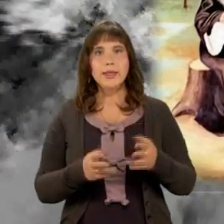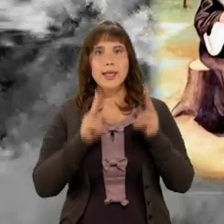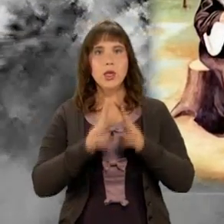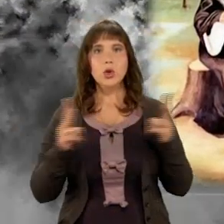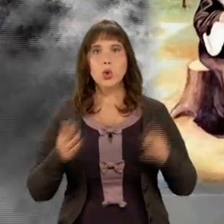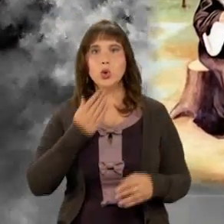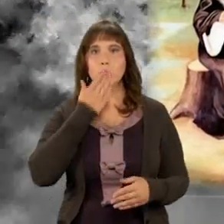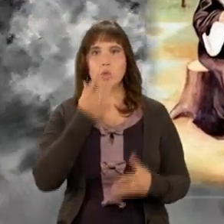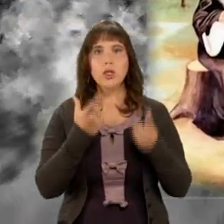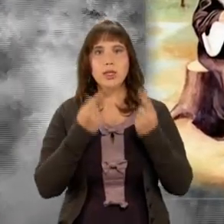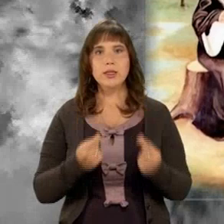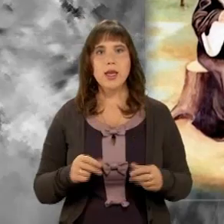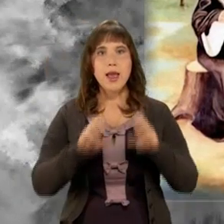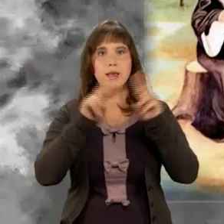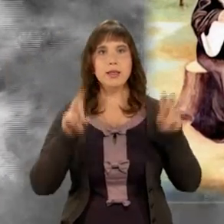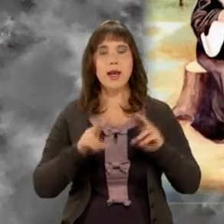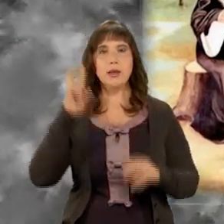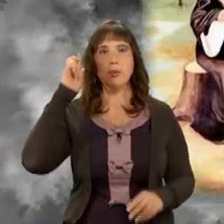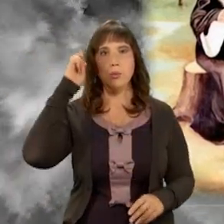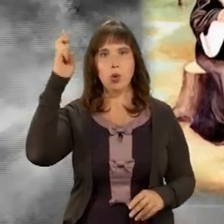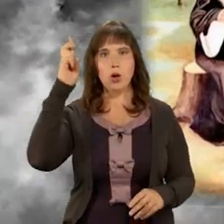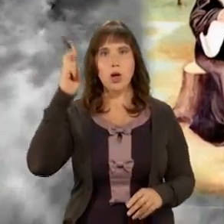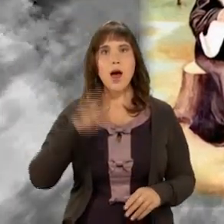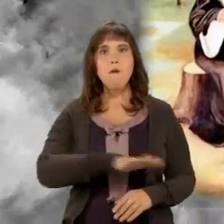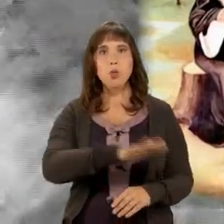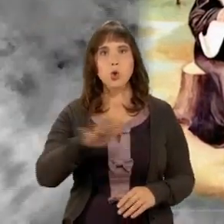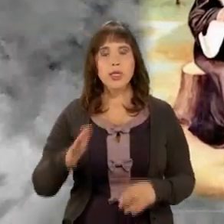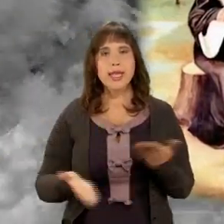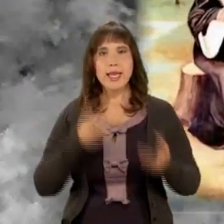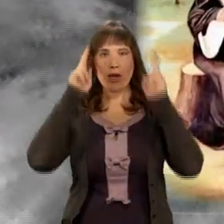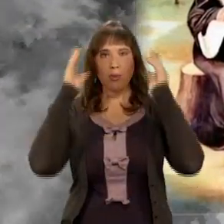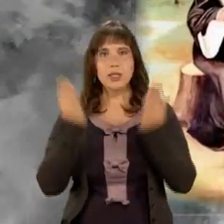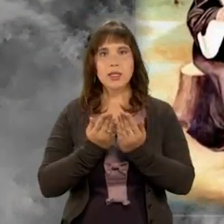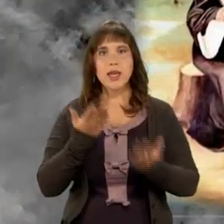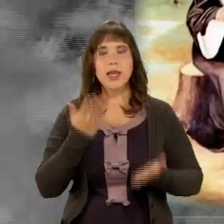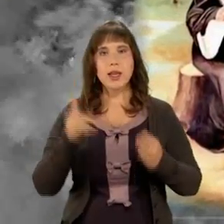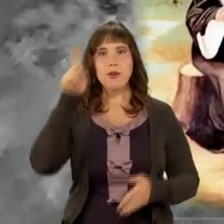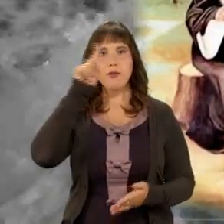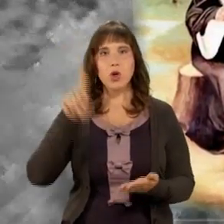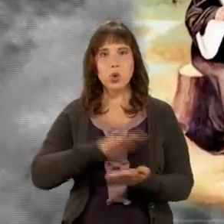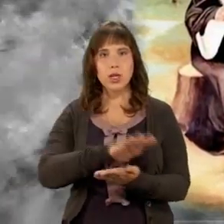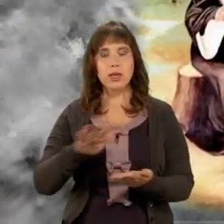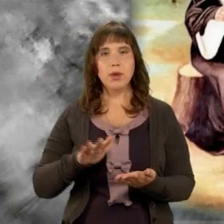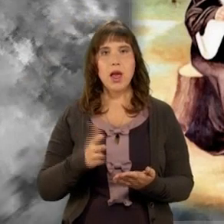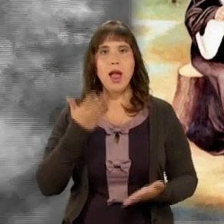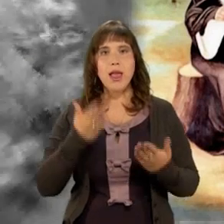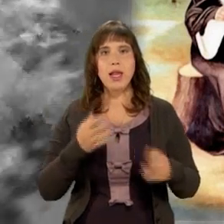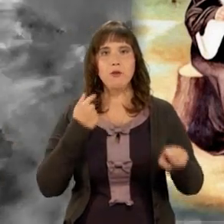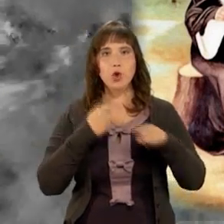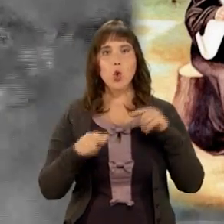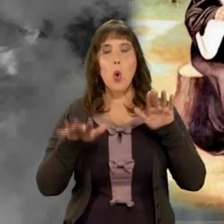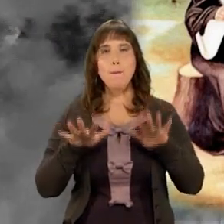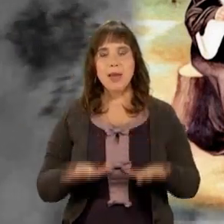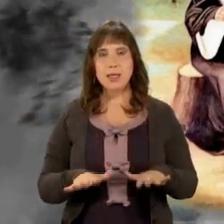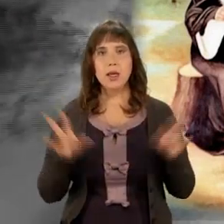Если кто спросит, где искать Бога, в пустыне или в монастыре, или в Иерусалиме, или в каком